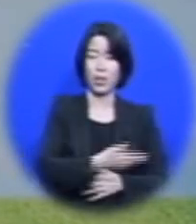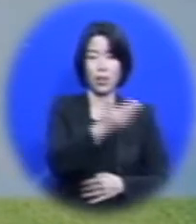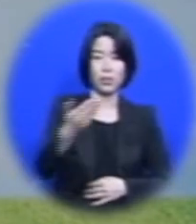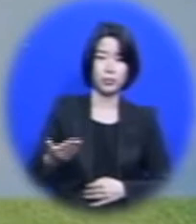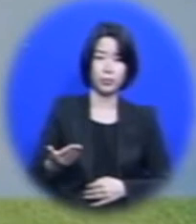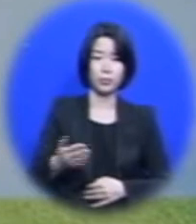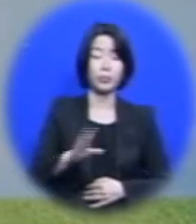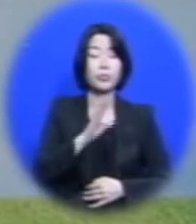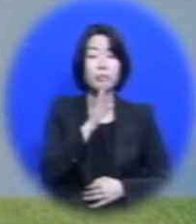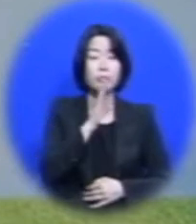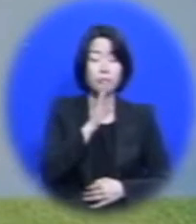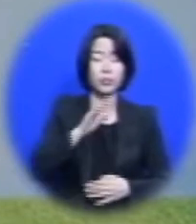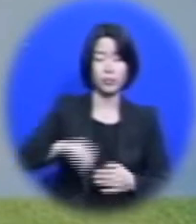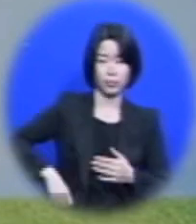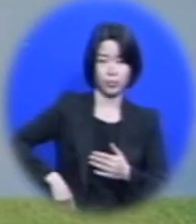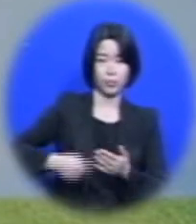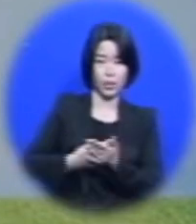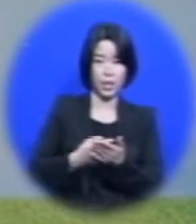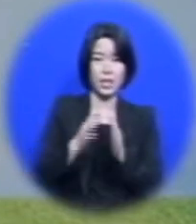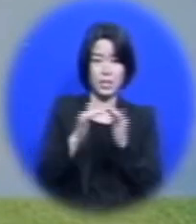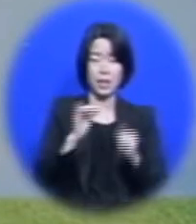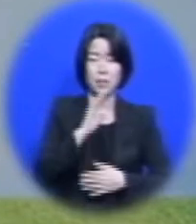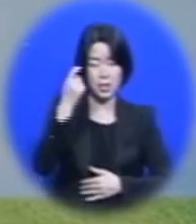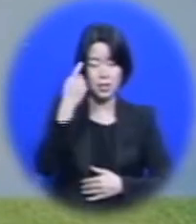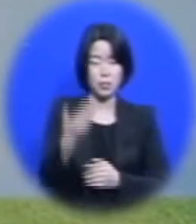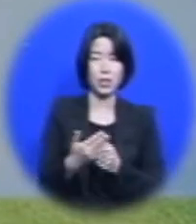여러분은 진정으로 회개한 사람입니까?